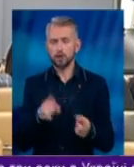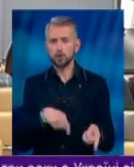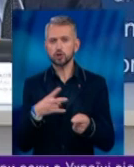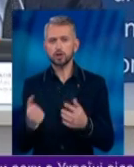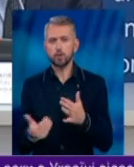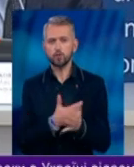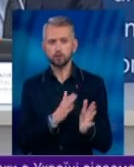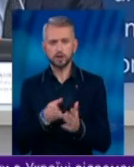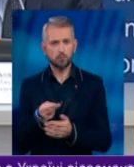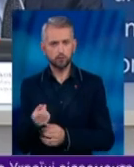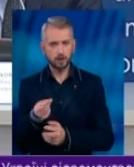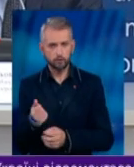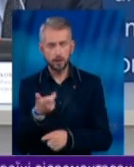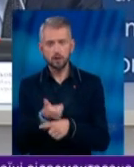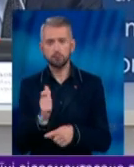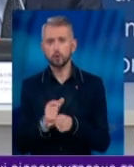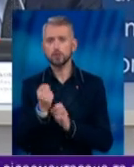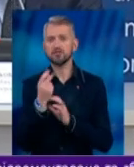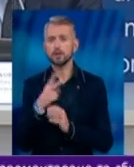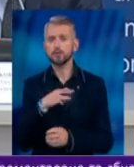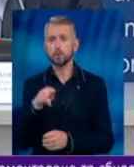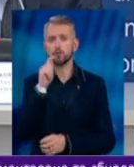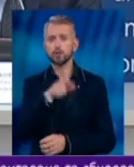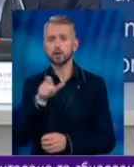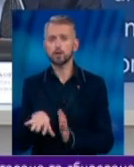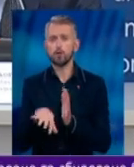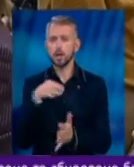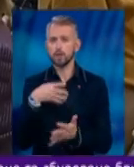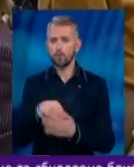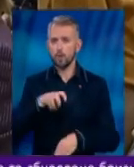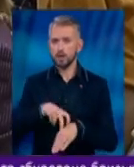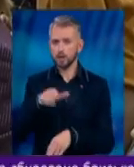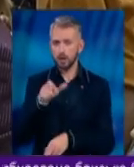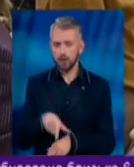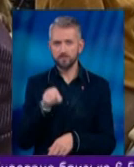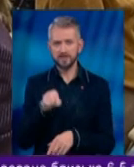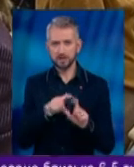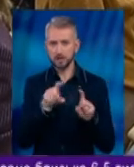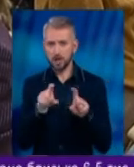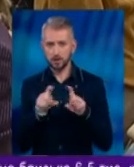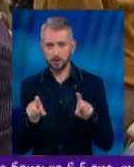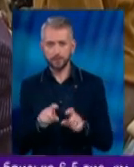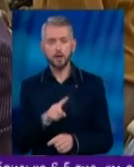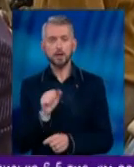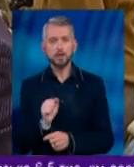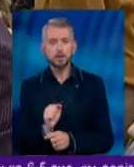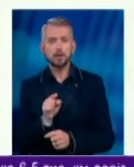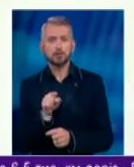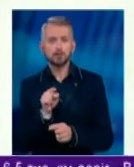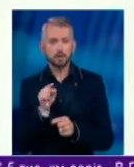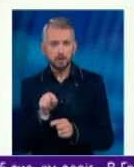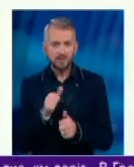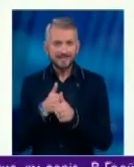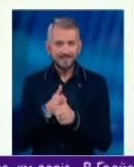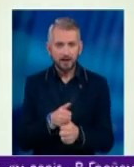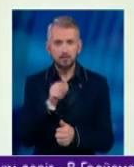перейшли на нову систему фінансування. А понад 12 мільйонів українців обрали свого лікаря в цих закладах. І за ними до